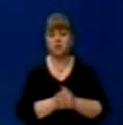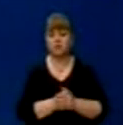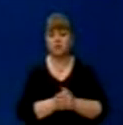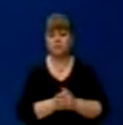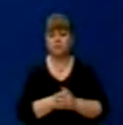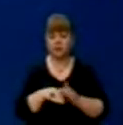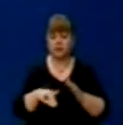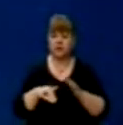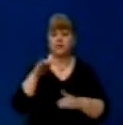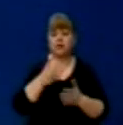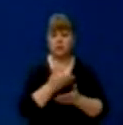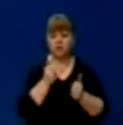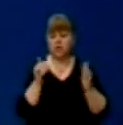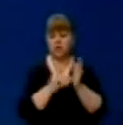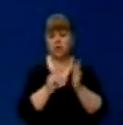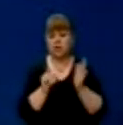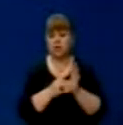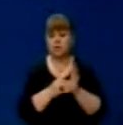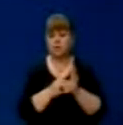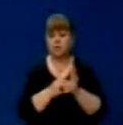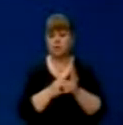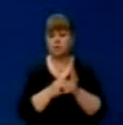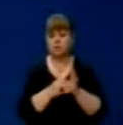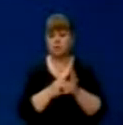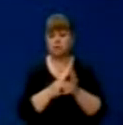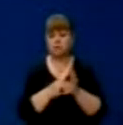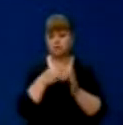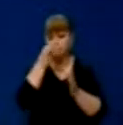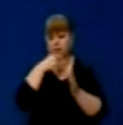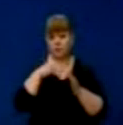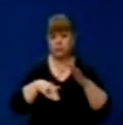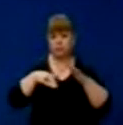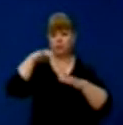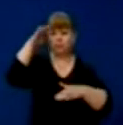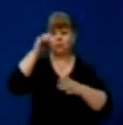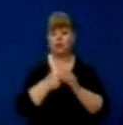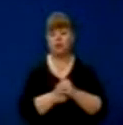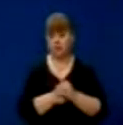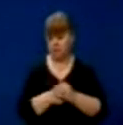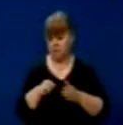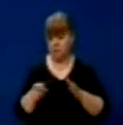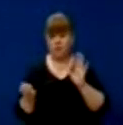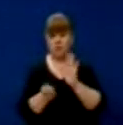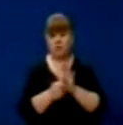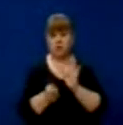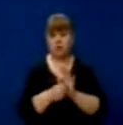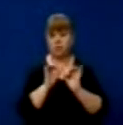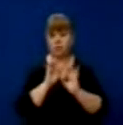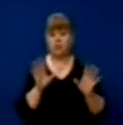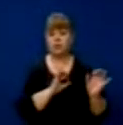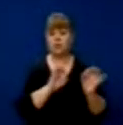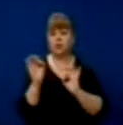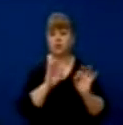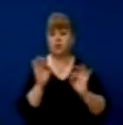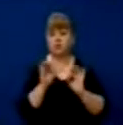rritje ka nevojë për të përdorë hormonin e rritjes. Ky hormon, i cili nuk gjendet në shitje të lirë, është siguruar